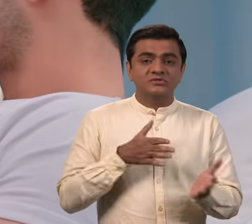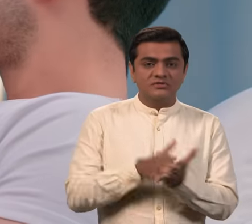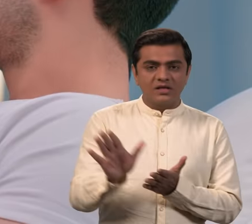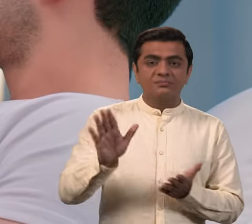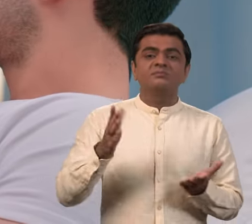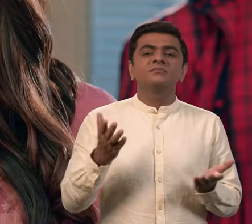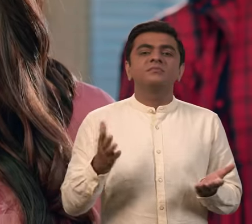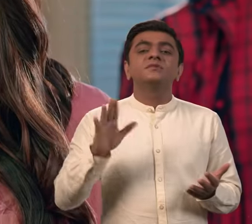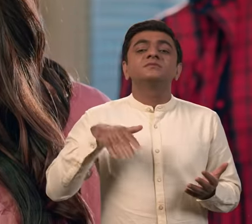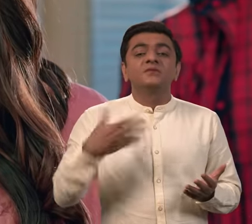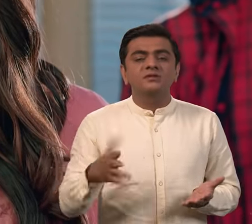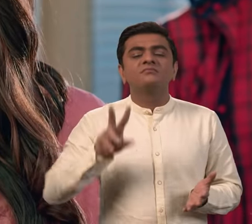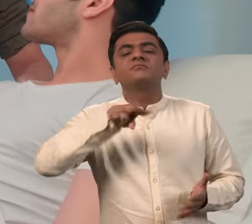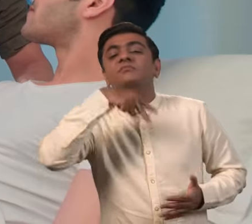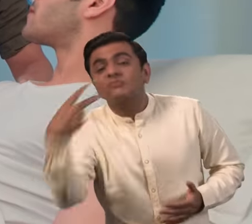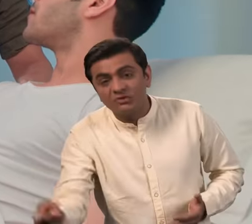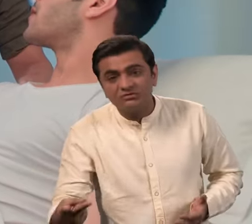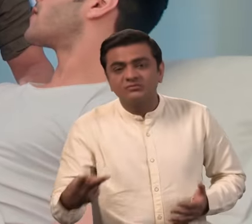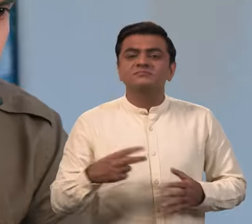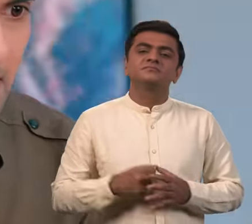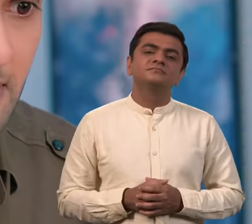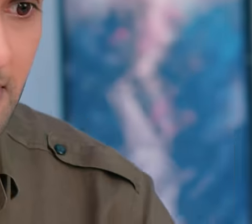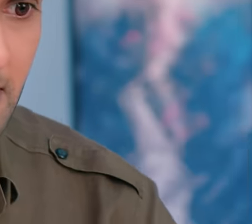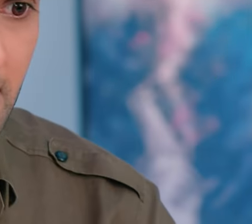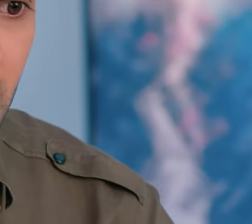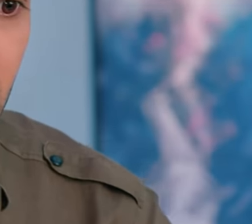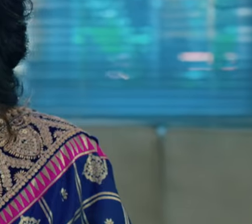पैर फिसल गया था मेरा, तभी गिर गया।